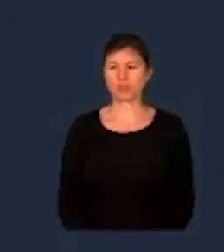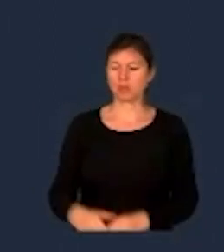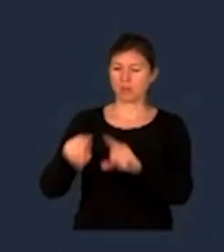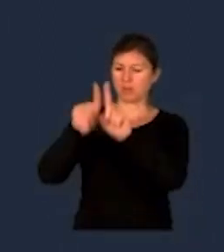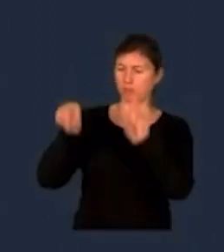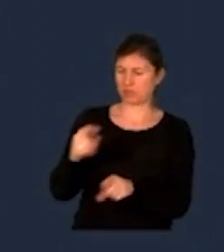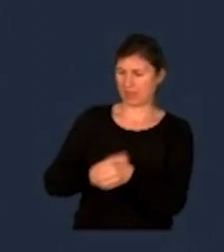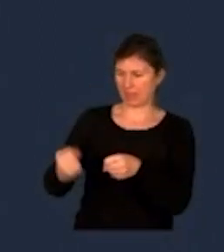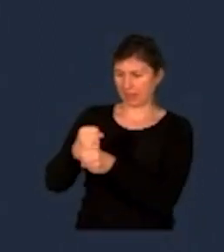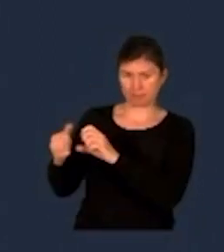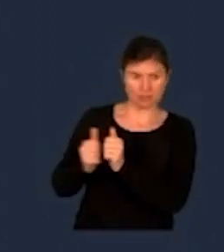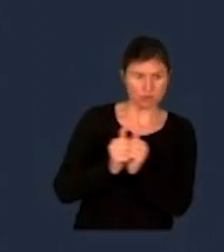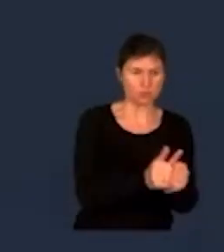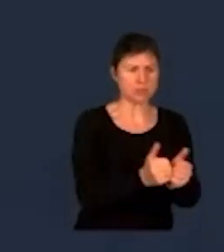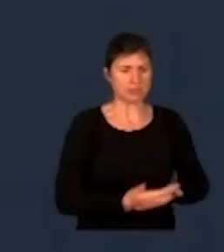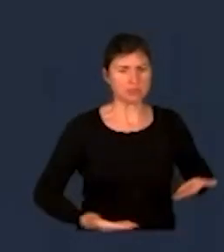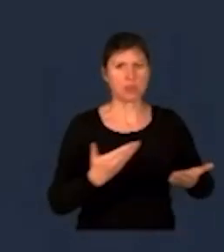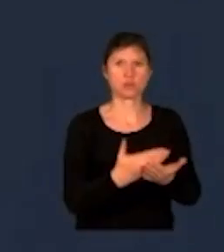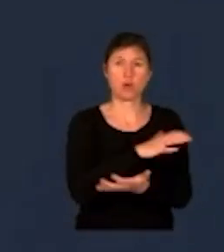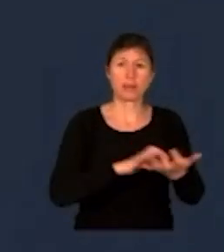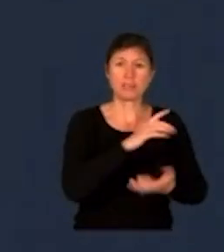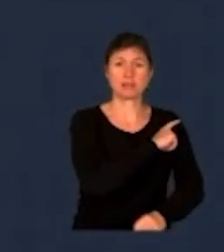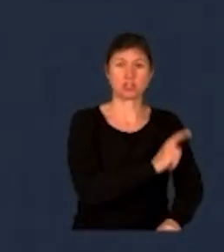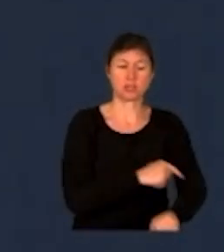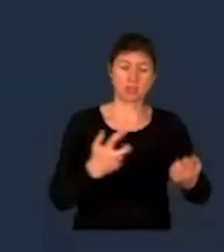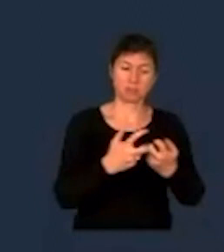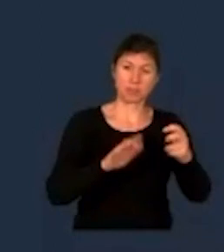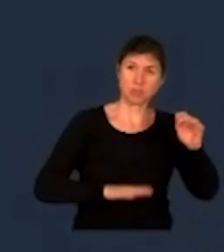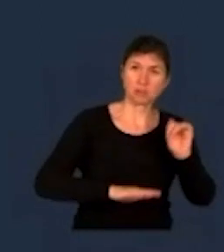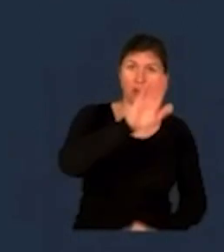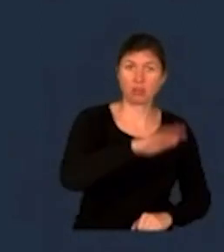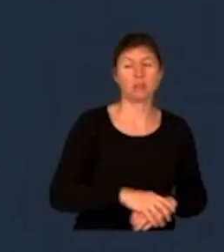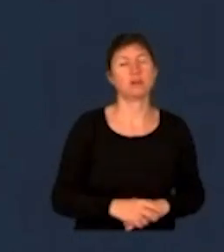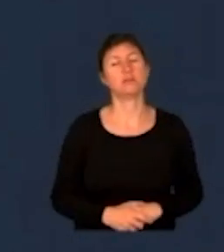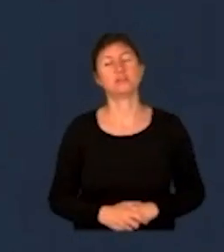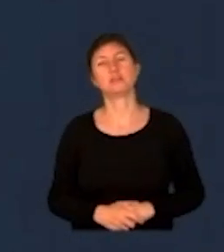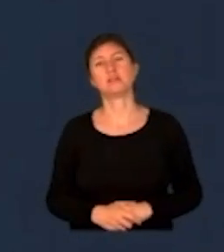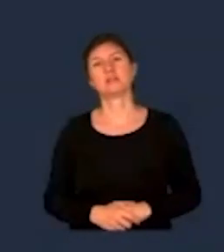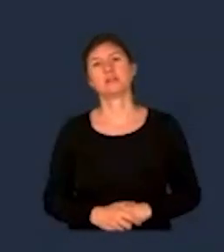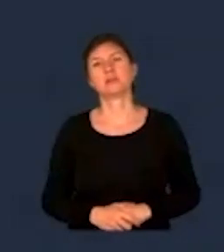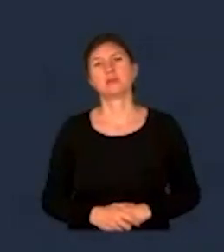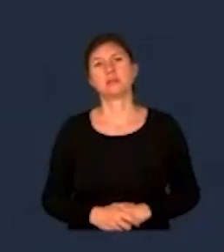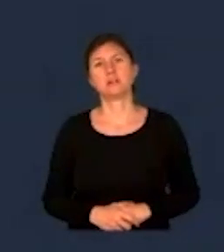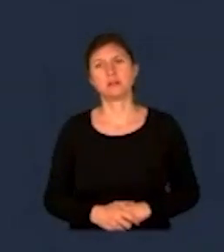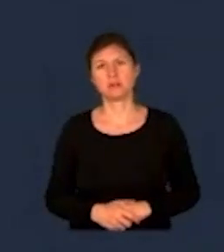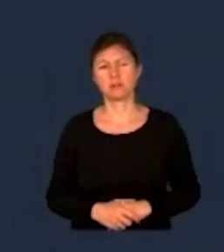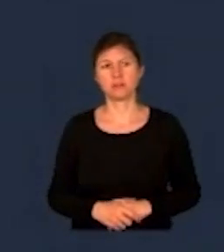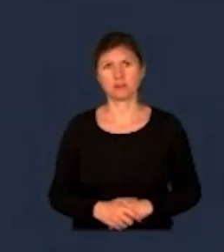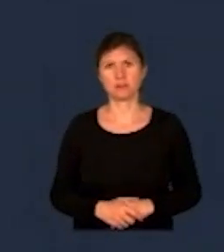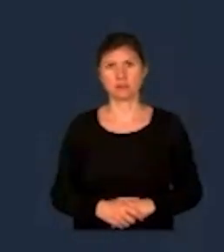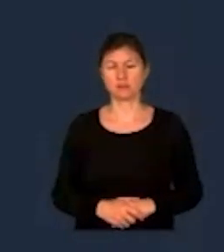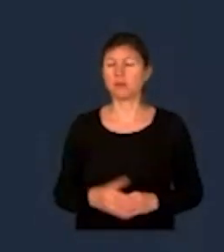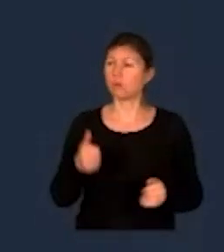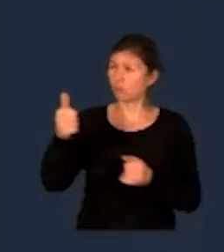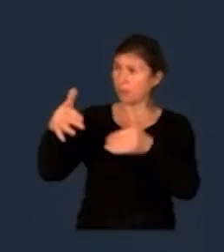période de hausse des prix et de crise énergétique qui touche très durement les habitants de notre région la bonne gestion et la marque de fabrique de votre